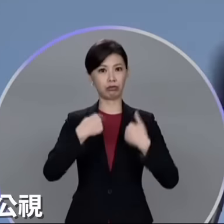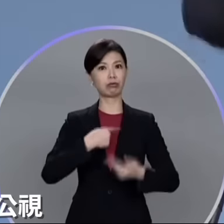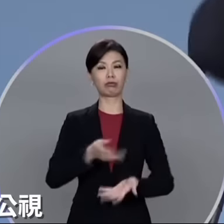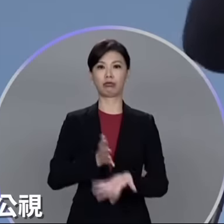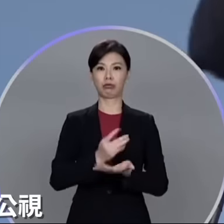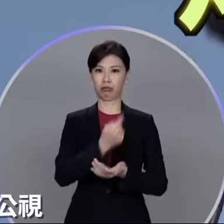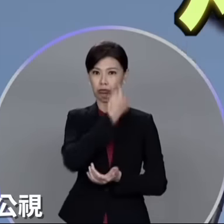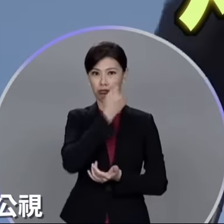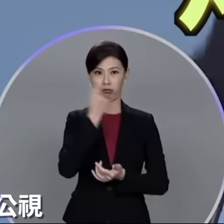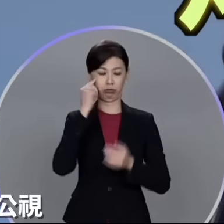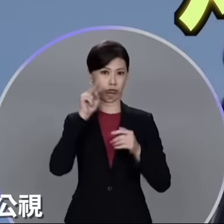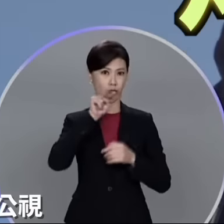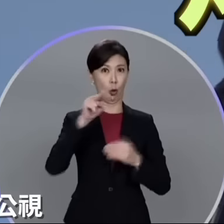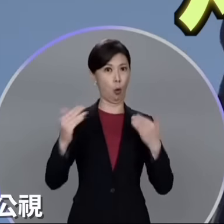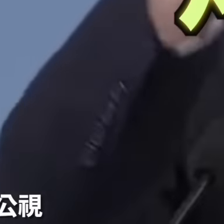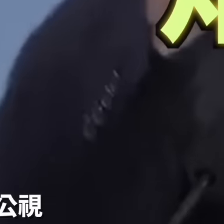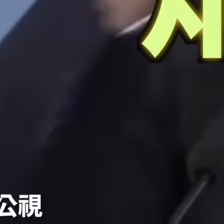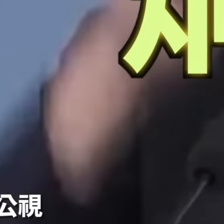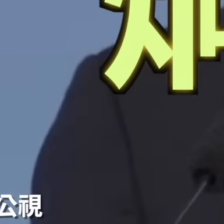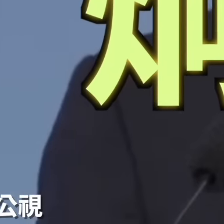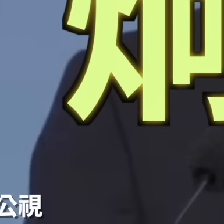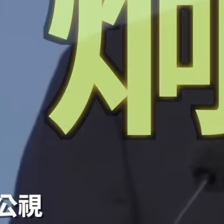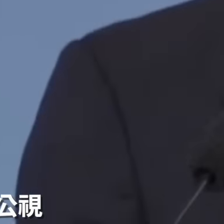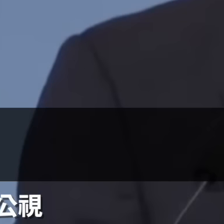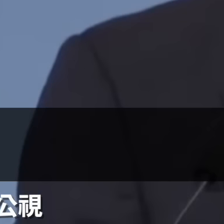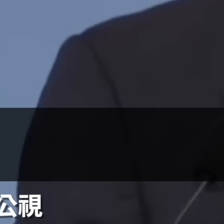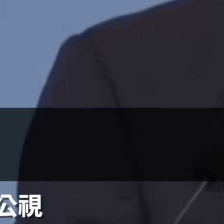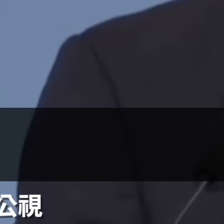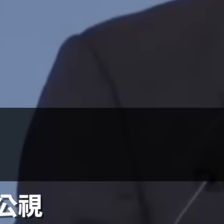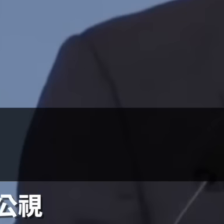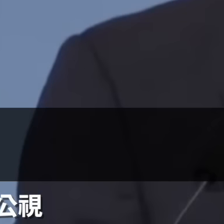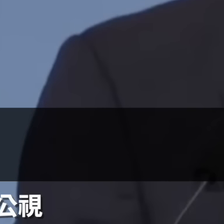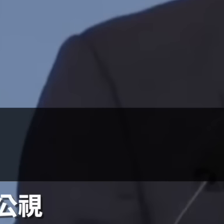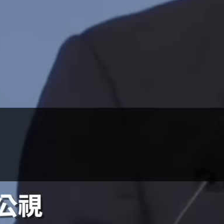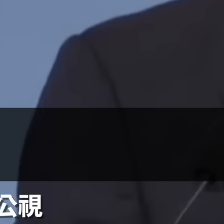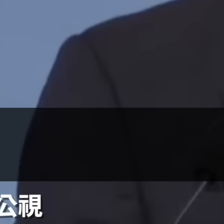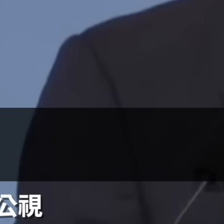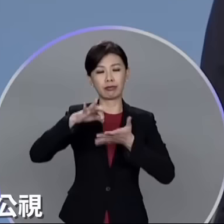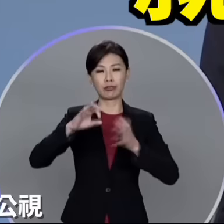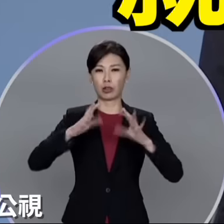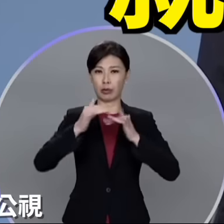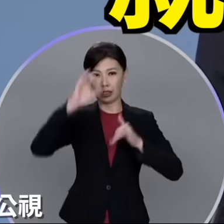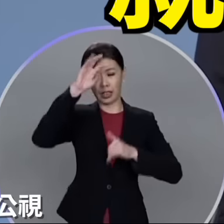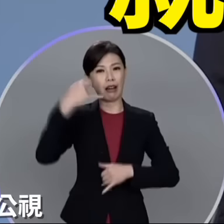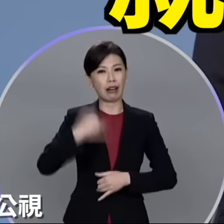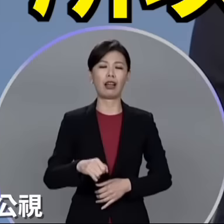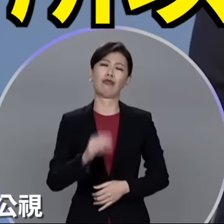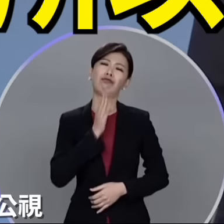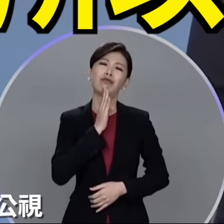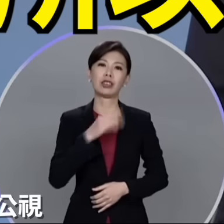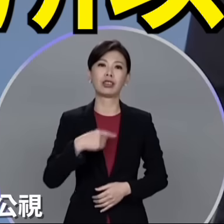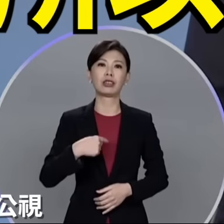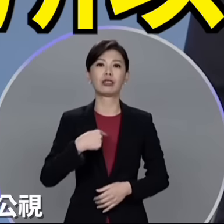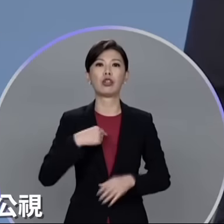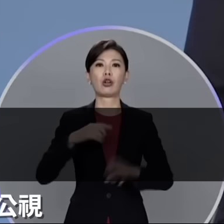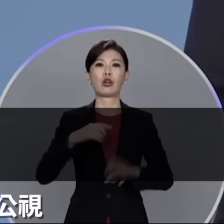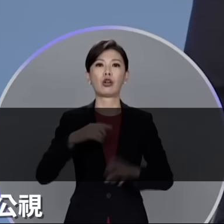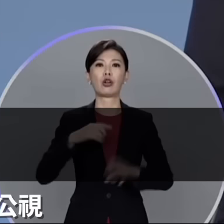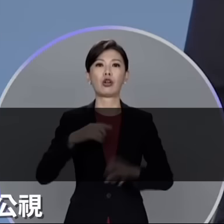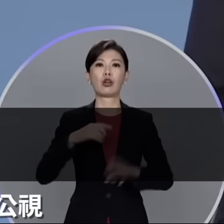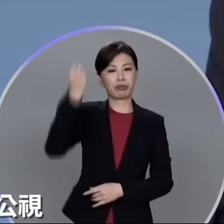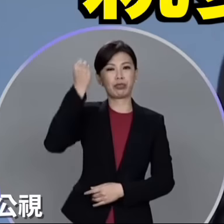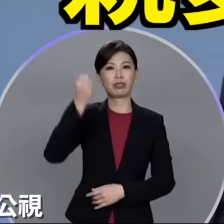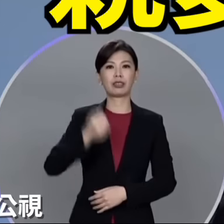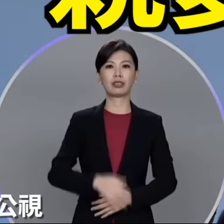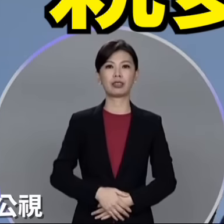言，两只眼睛炯炯有神，炯炯有神 啊！你的发言啊，你是说这一句吗？ 就是国民党烂，所以国民党下台了。 还是